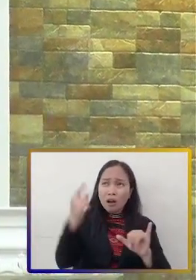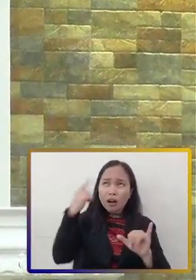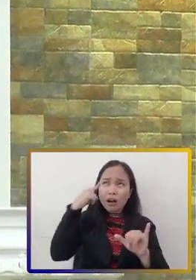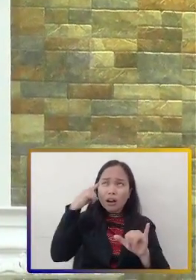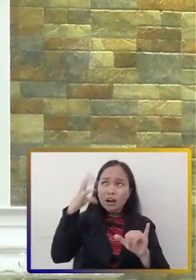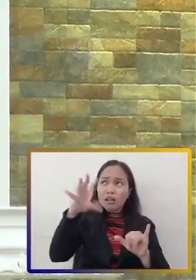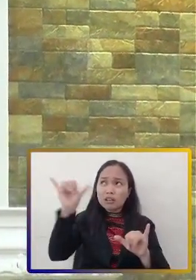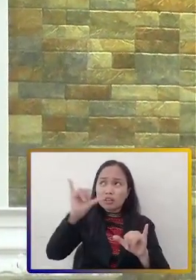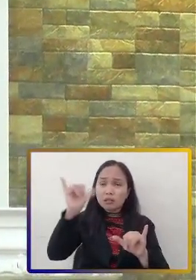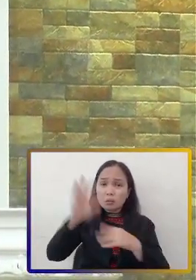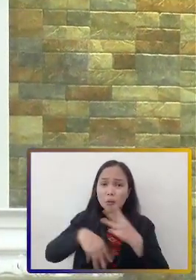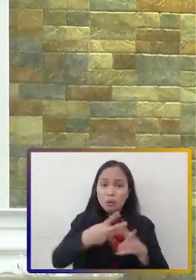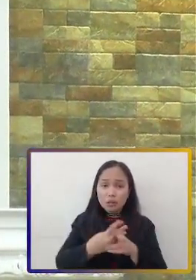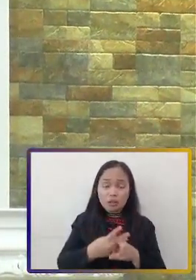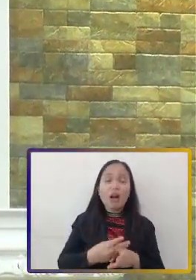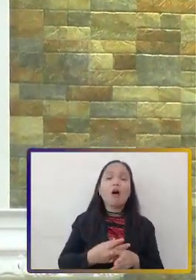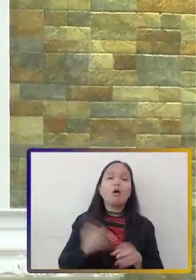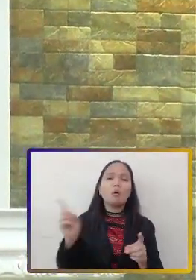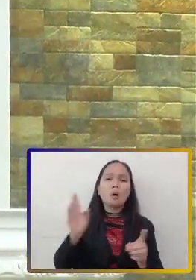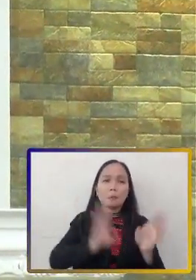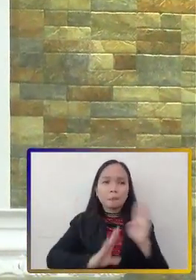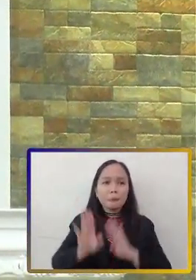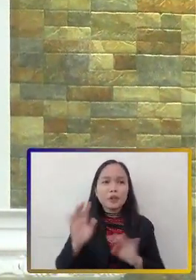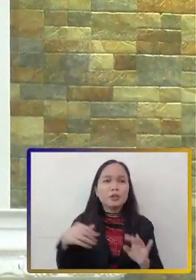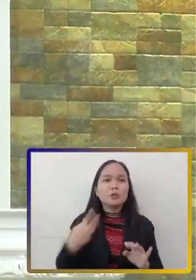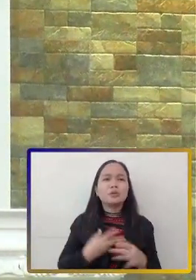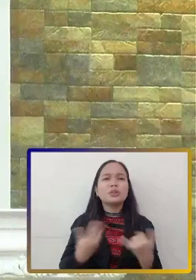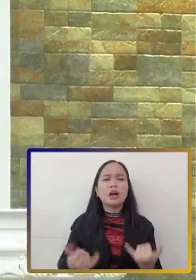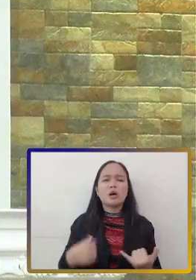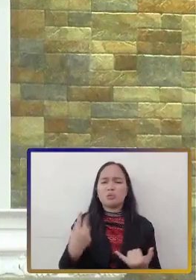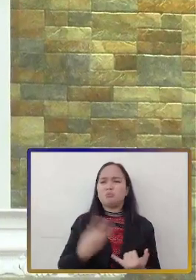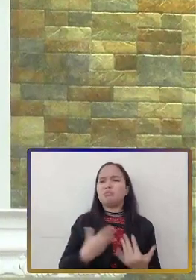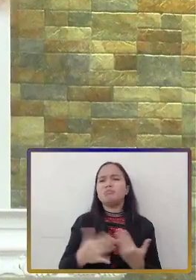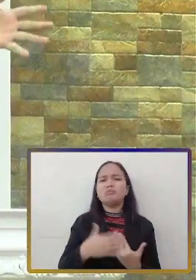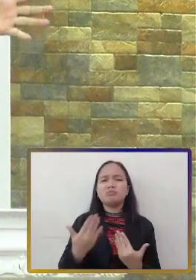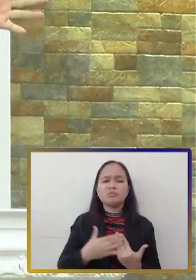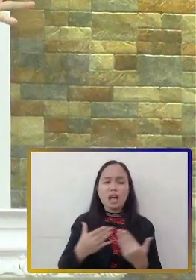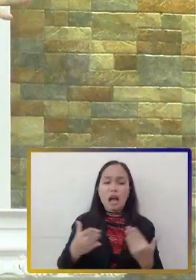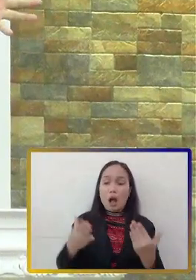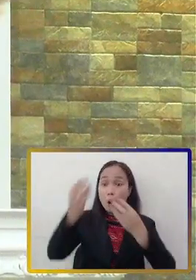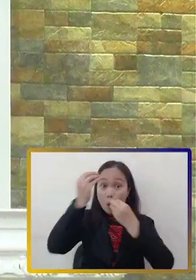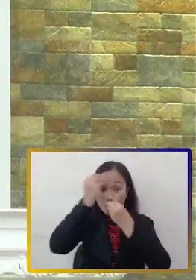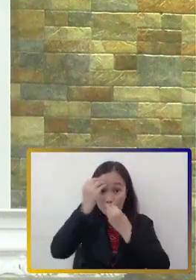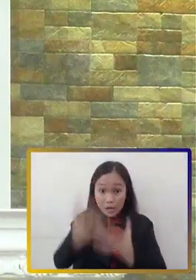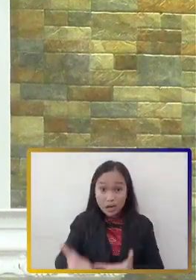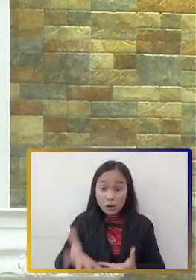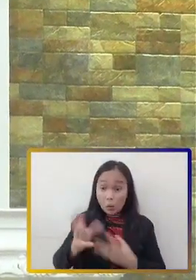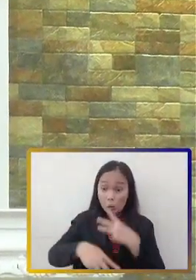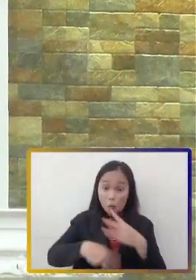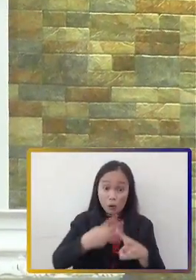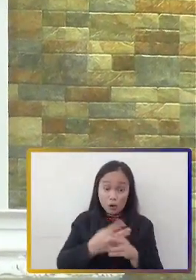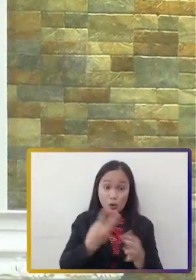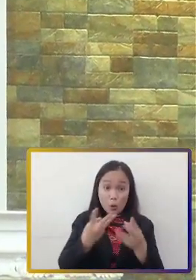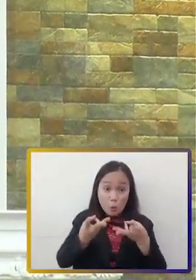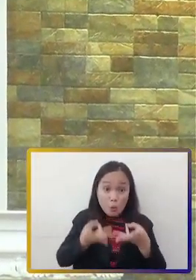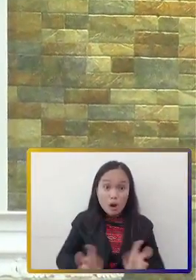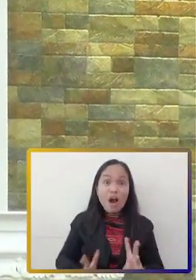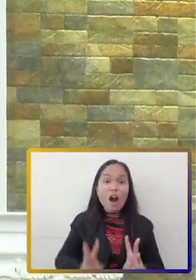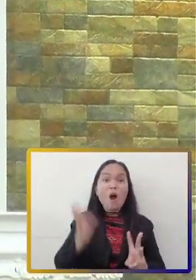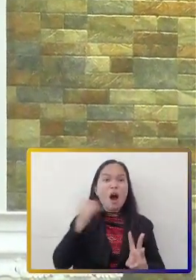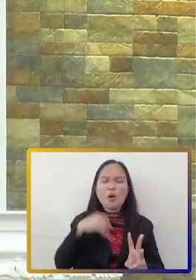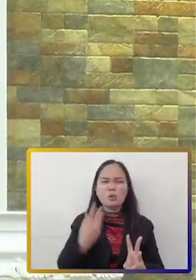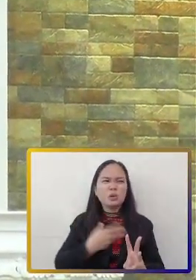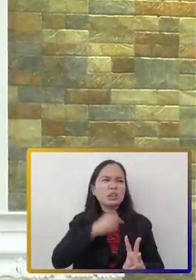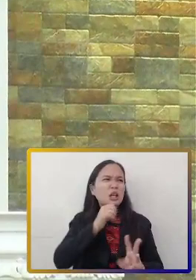ang problema natin ngayon, kapatid, ay mas madali nating i-adapt yung ways ng mundo sapagkat ayaw nating makantsawa na